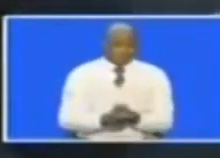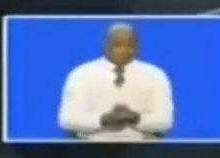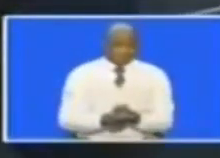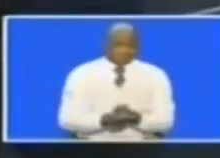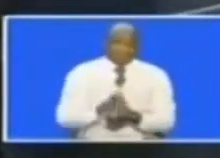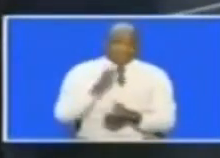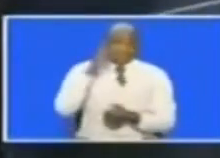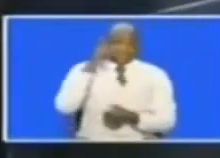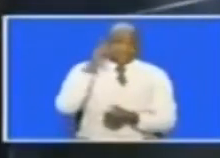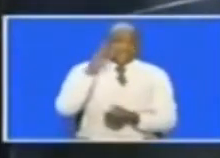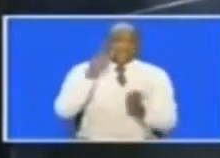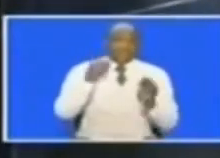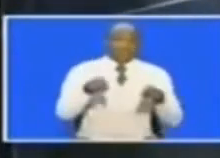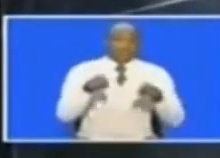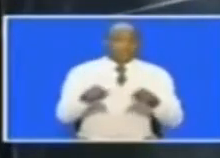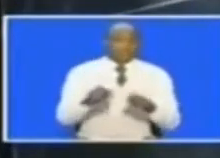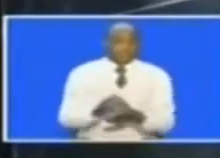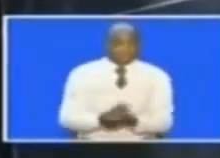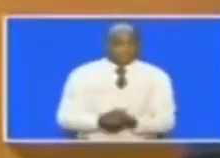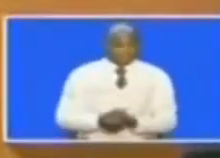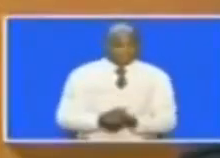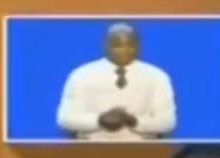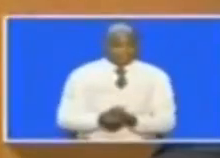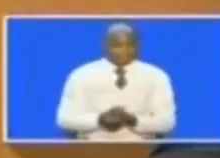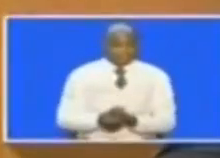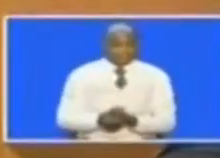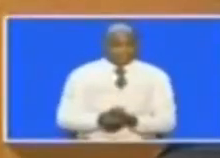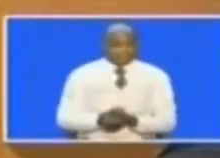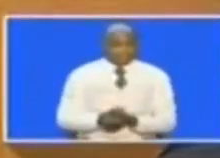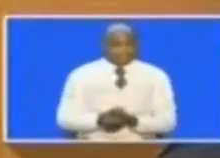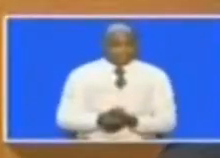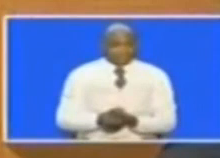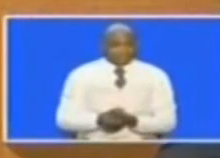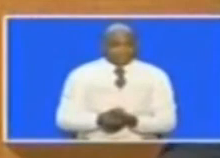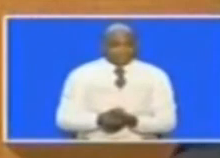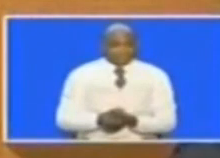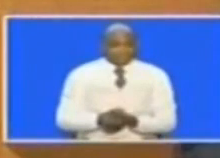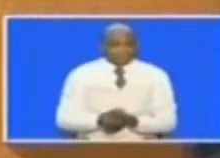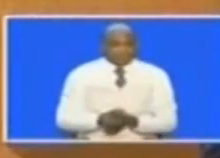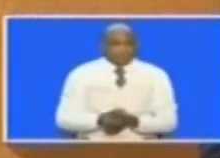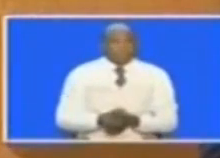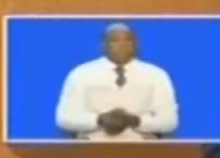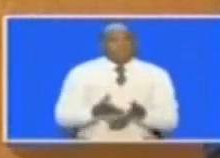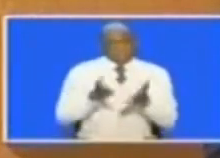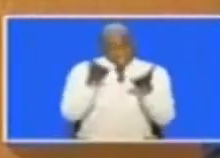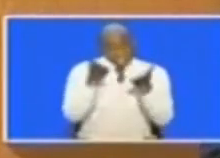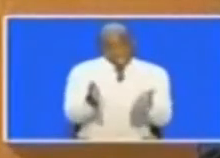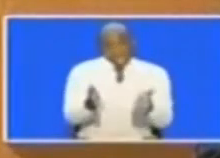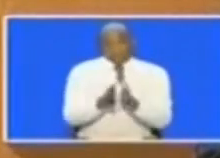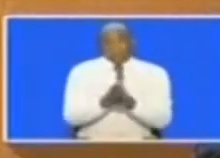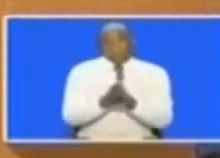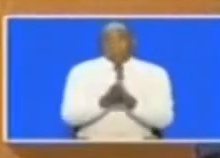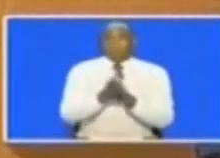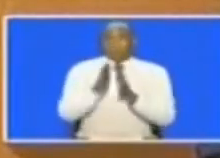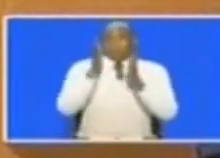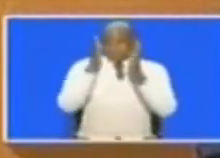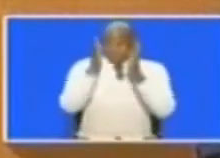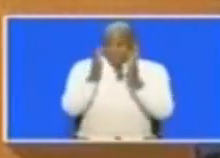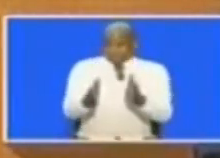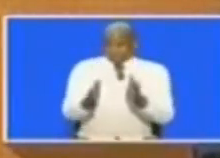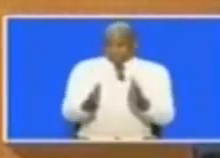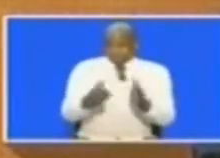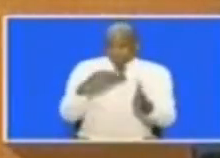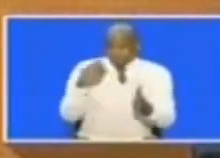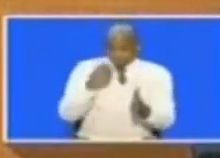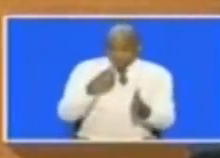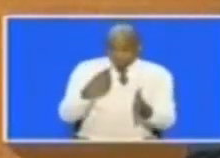Maringa, KTN Leo. Na mgombea mwenza katika nafasi ya